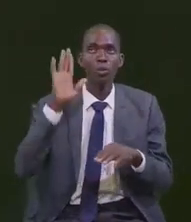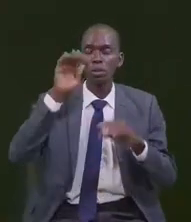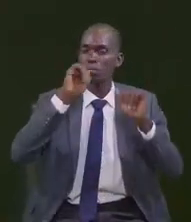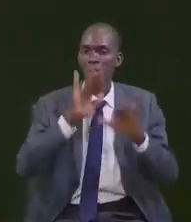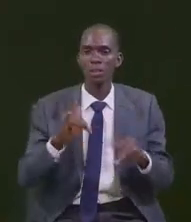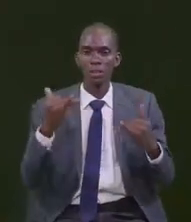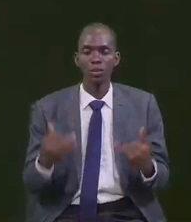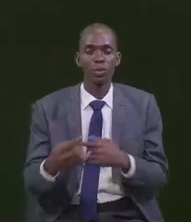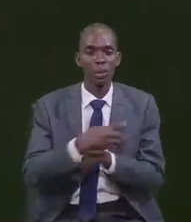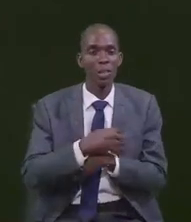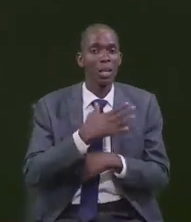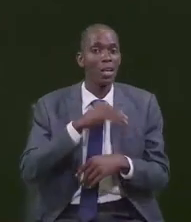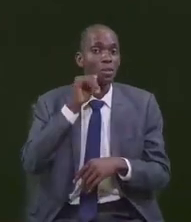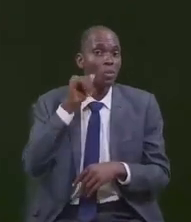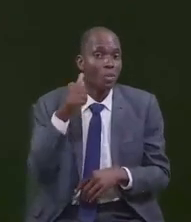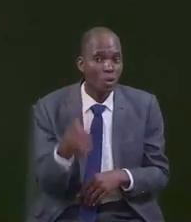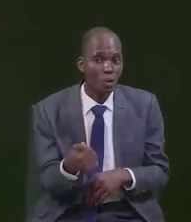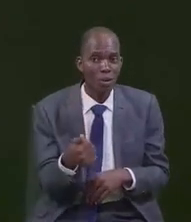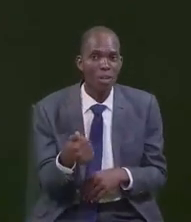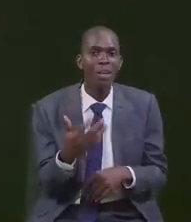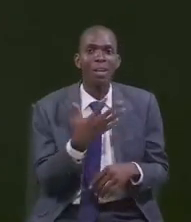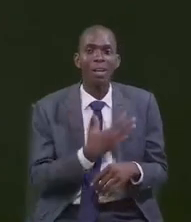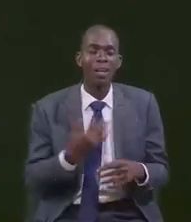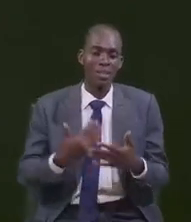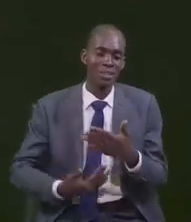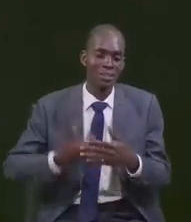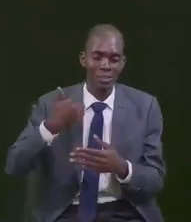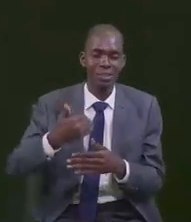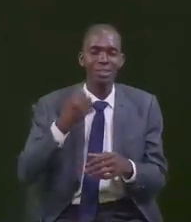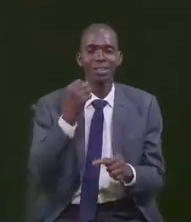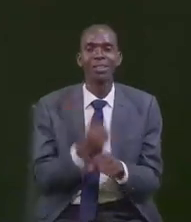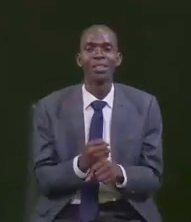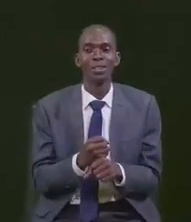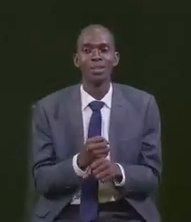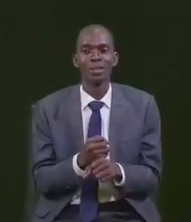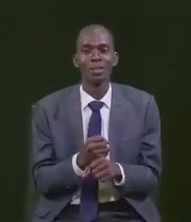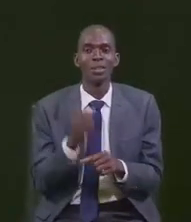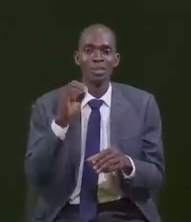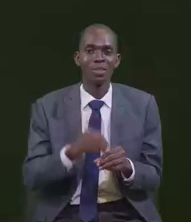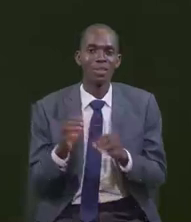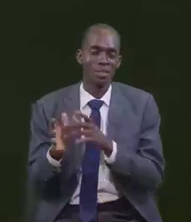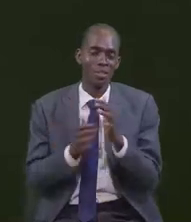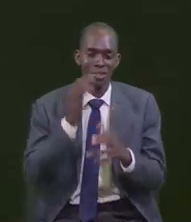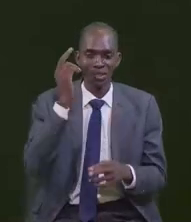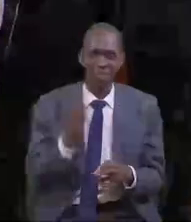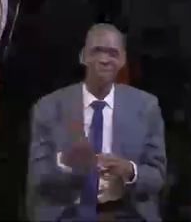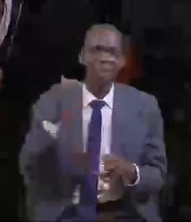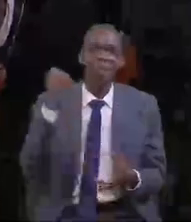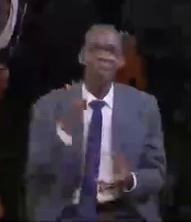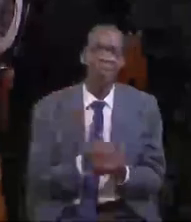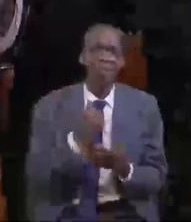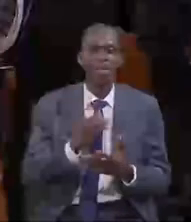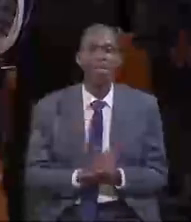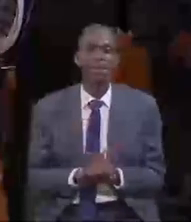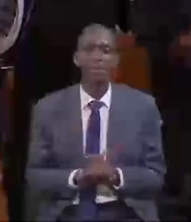demain, et l'année prochaine, au nom de Jésus-Christ,